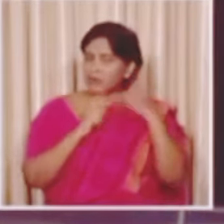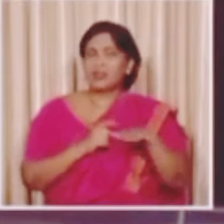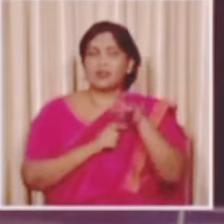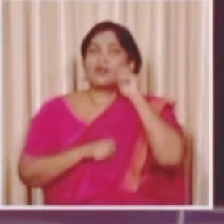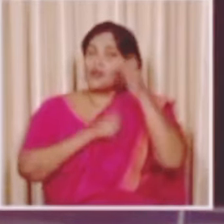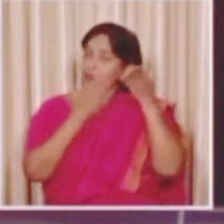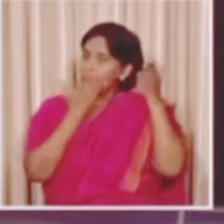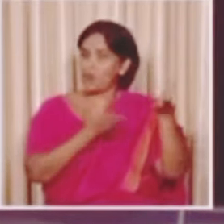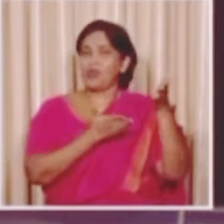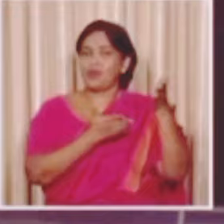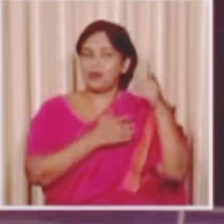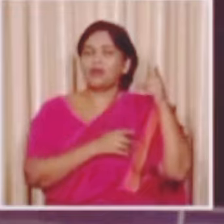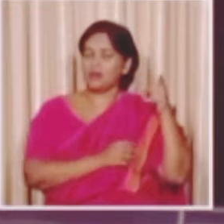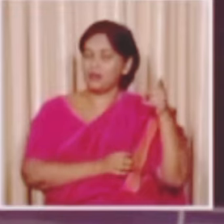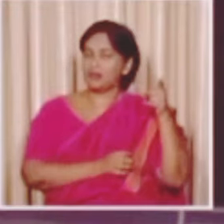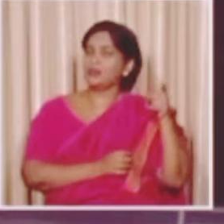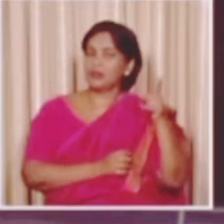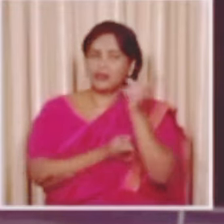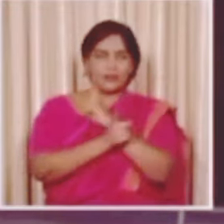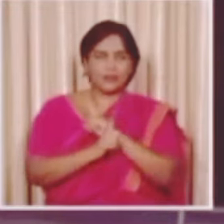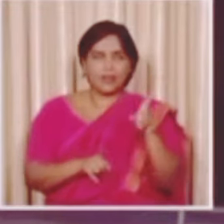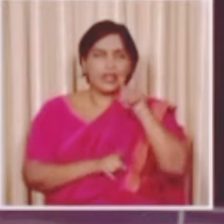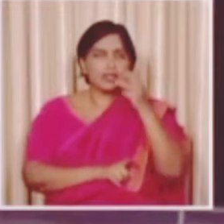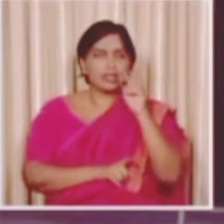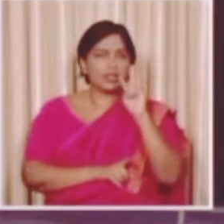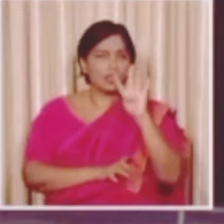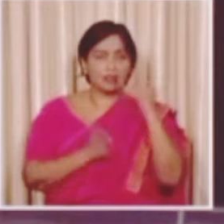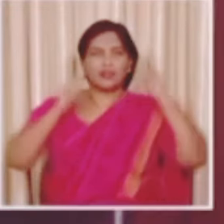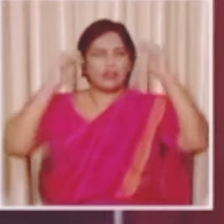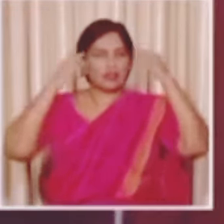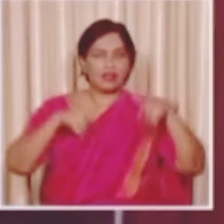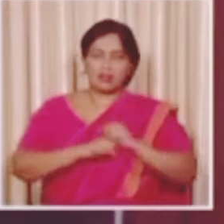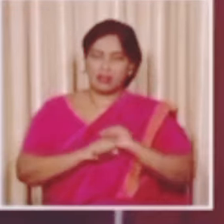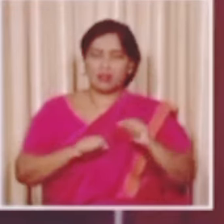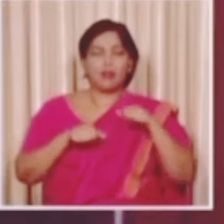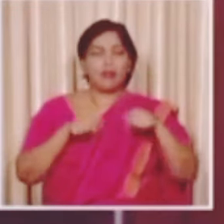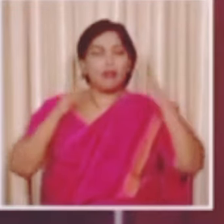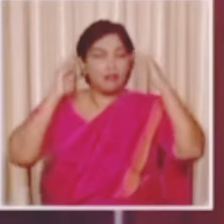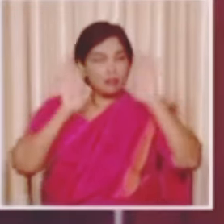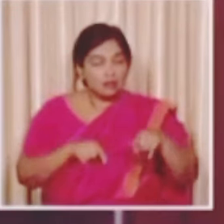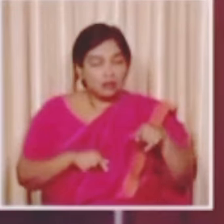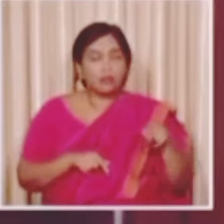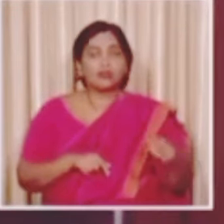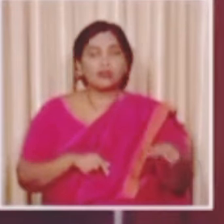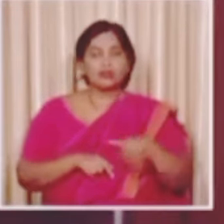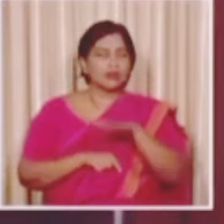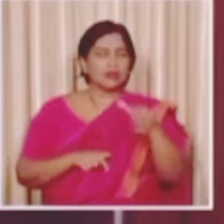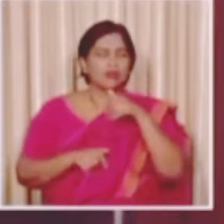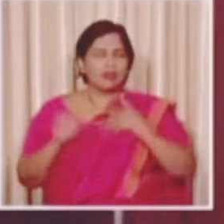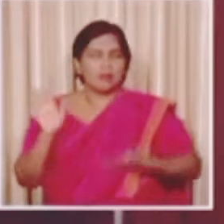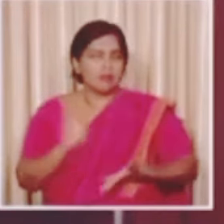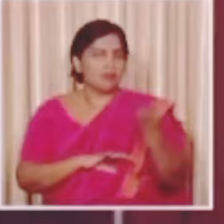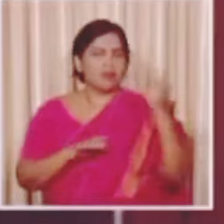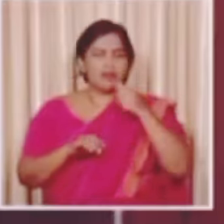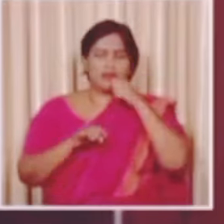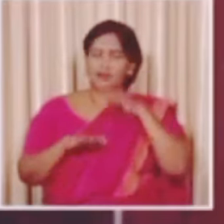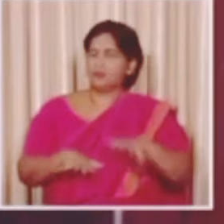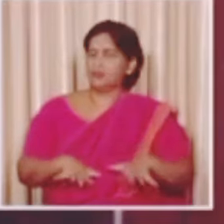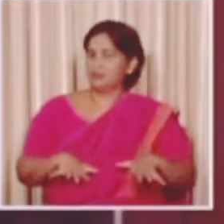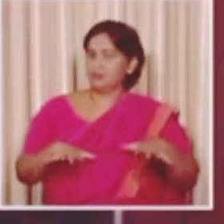ප්‍රදේශයේ ජනතාව. එතකොට මේ එකවර 134ක් කඩන්න අමාරුයි. වැස්ස තියෙන කාලේට මේ පැත්තම යන්න බෑ ගරු කතා